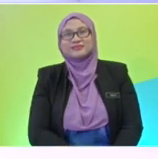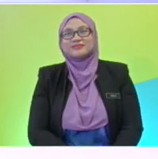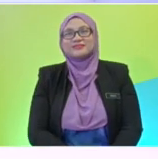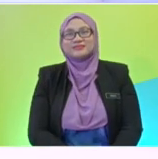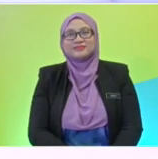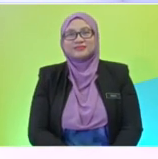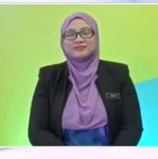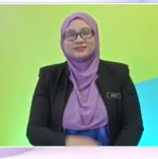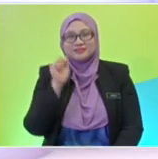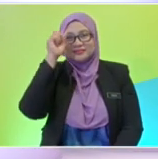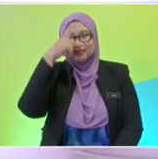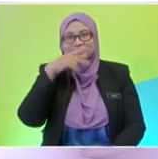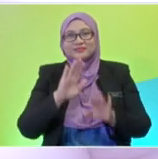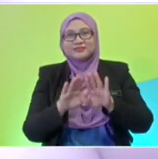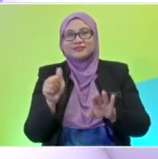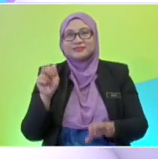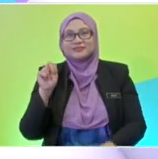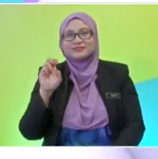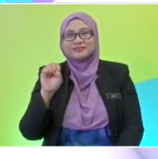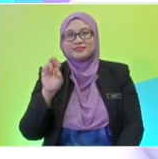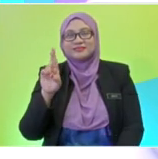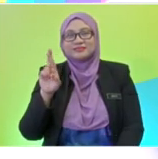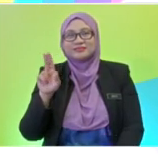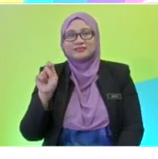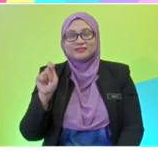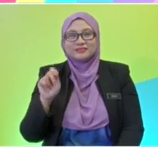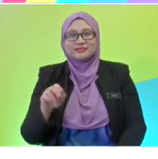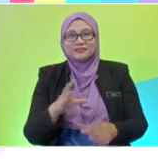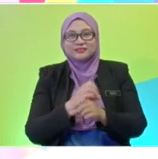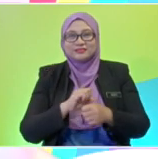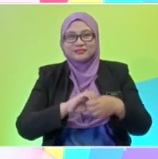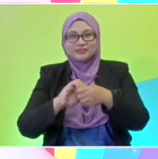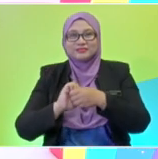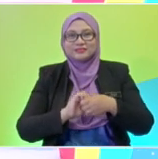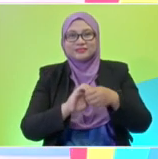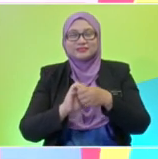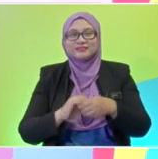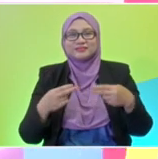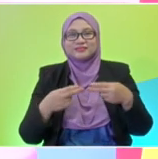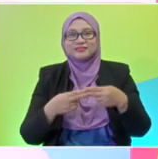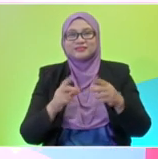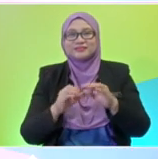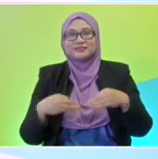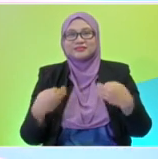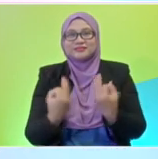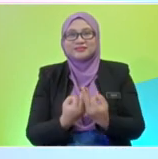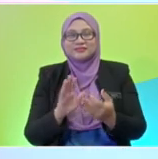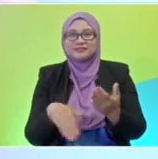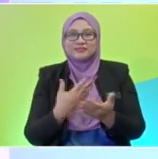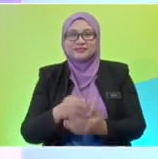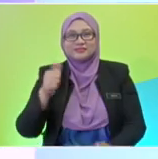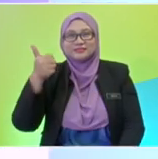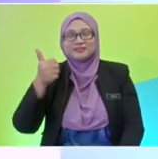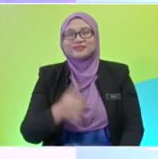bertoleransi dapat mengingatkan hubungan sesama keluarga setuju Betul semua paham situasi ini semua Oke